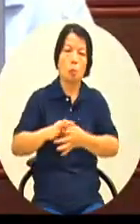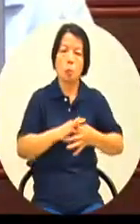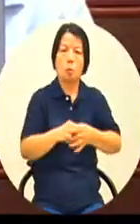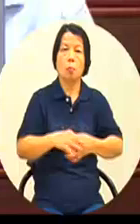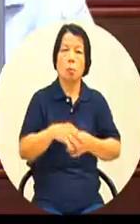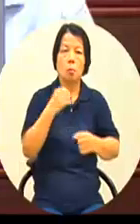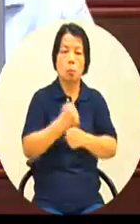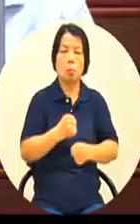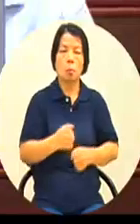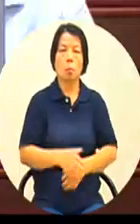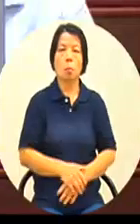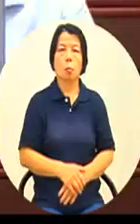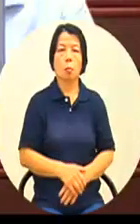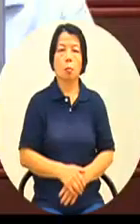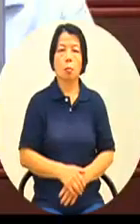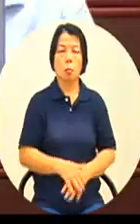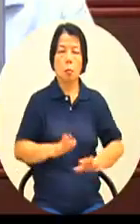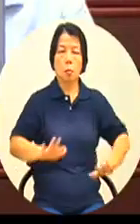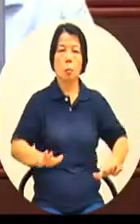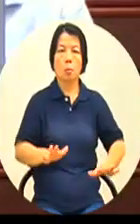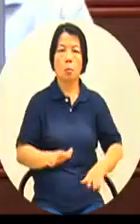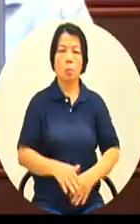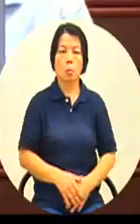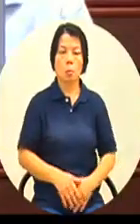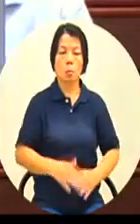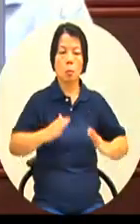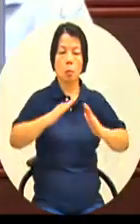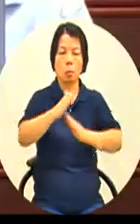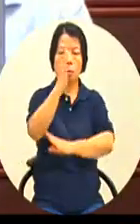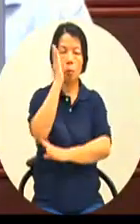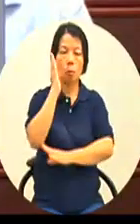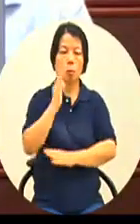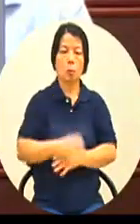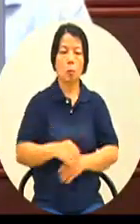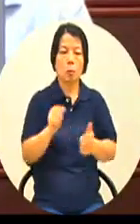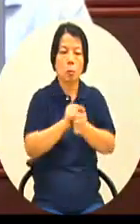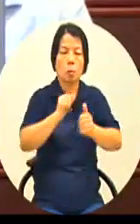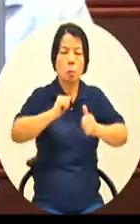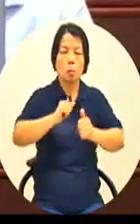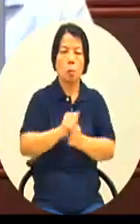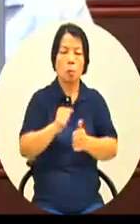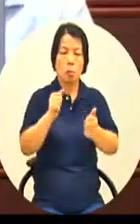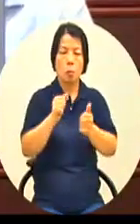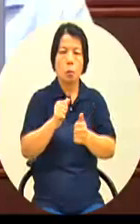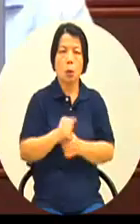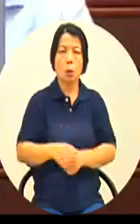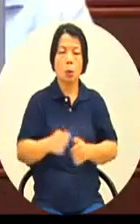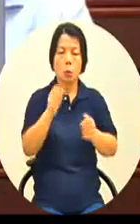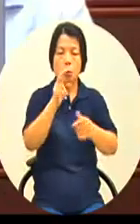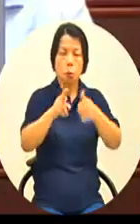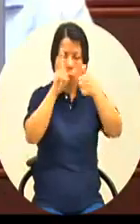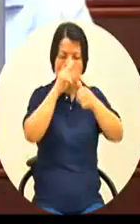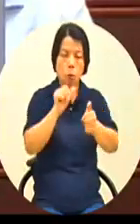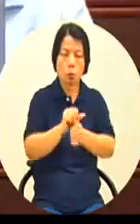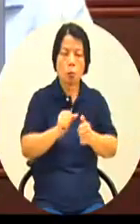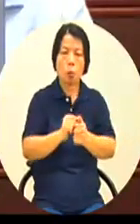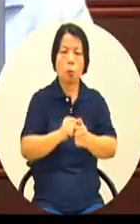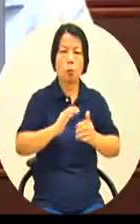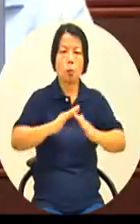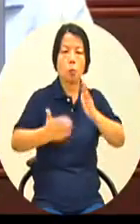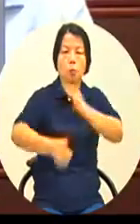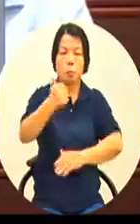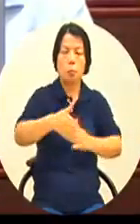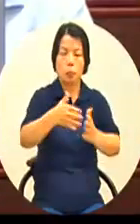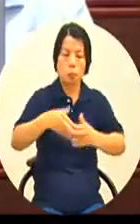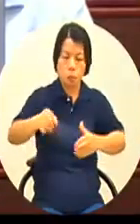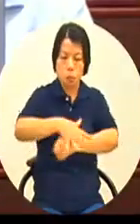个事项哈。那这个部分呢，目前在市府里面由许副市长来主持，有一个跨局处的这个工作小